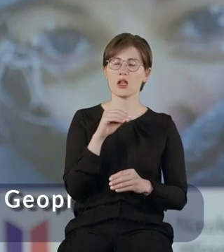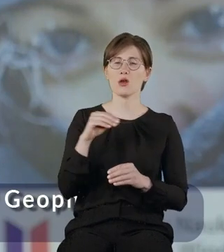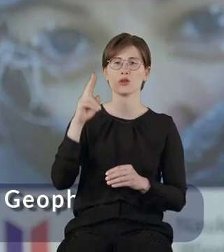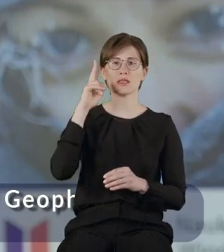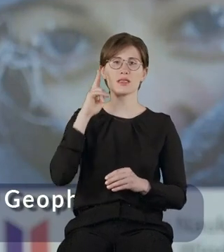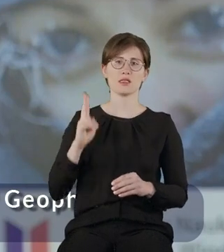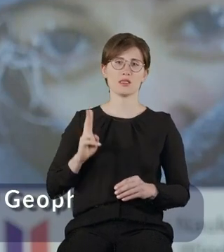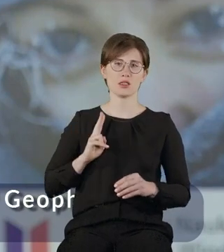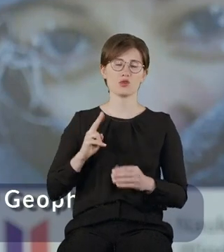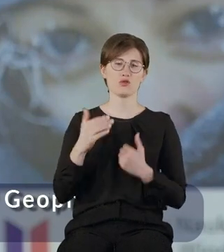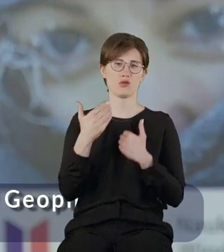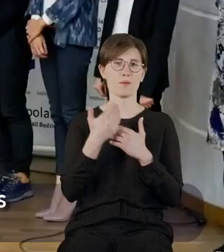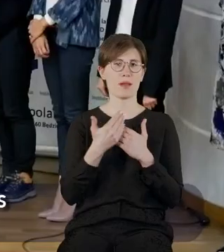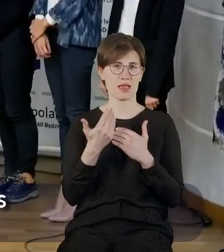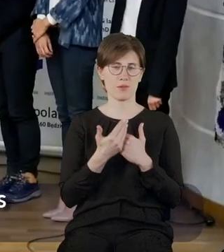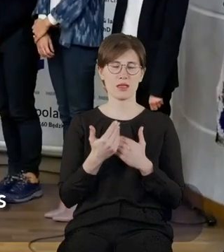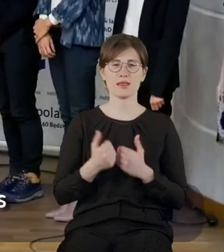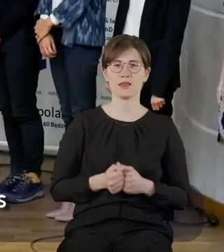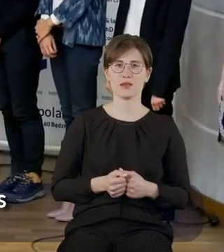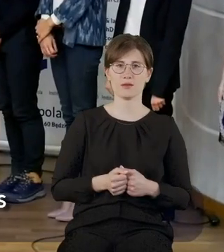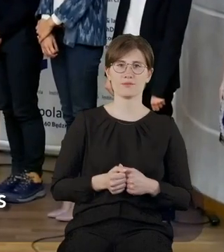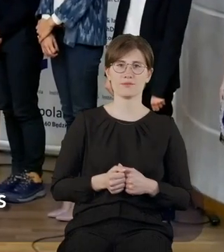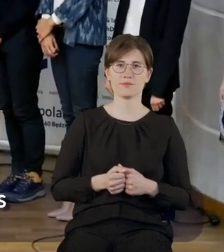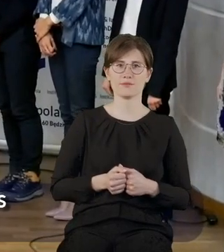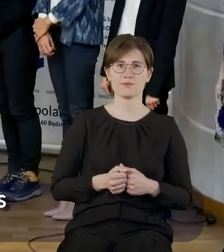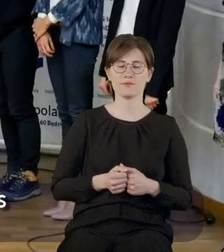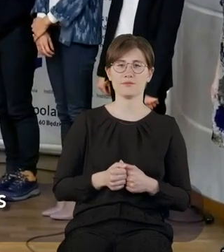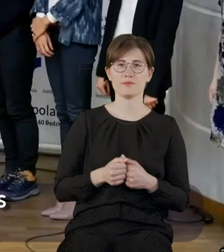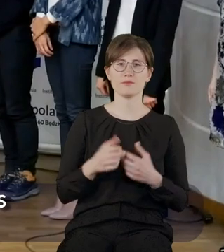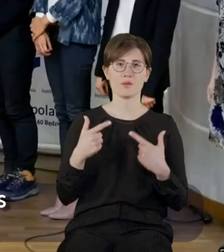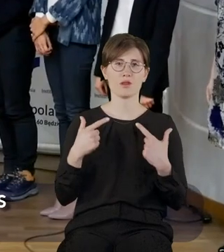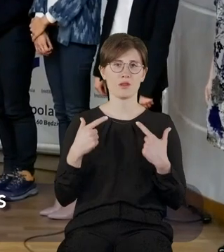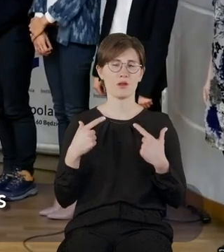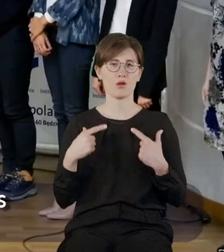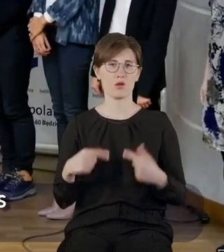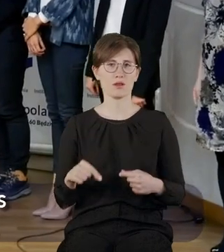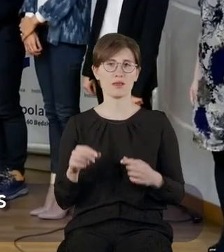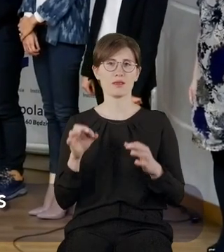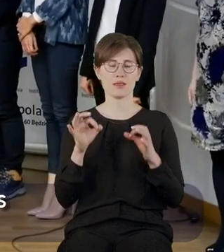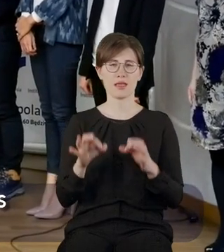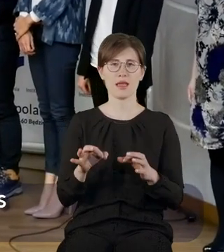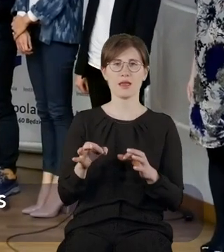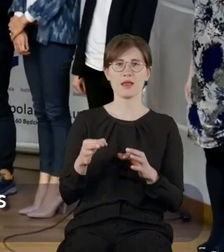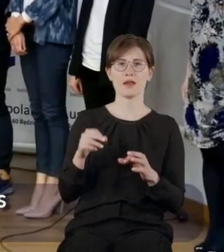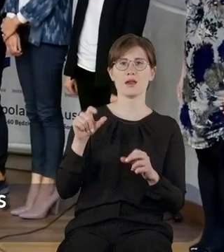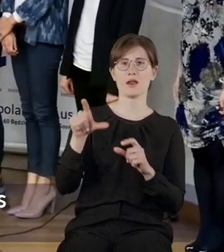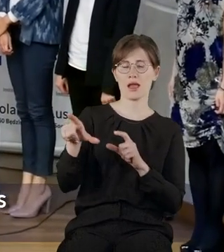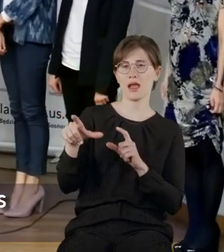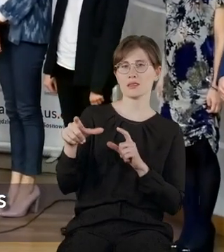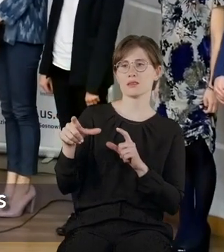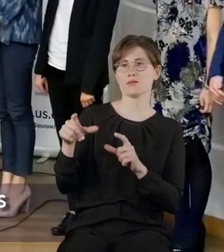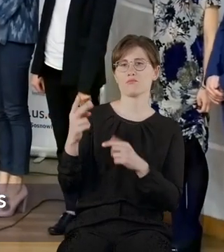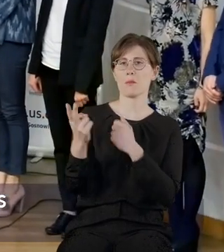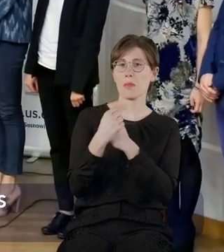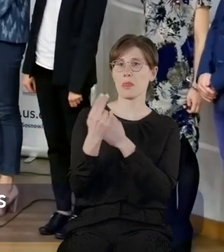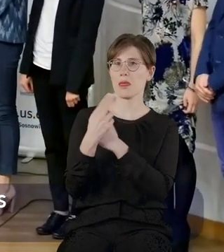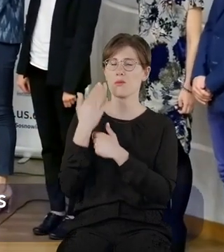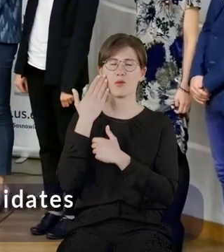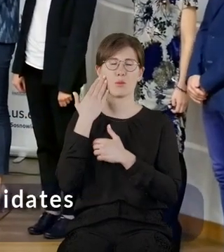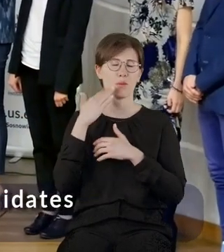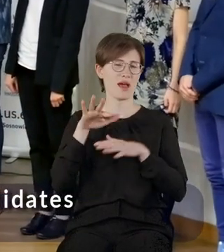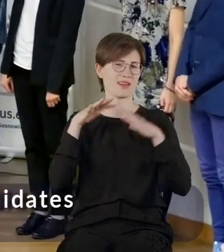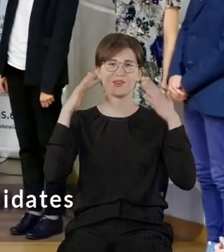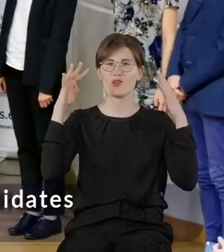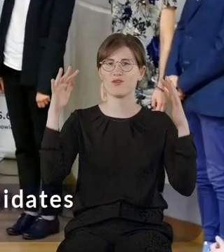Instytutu Matematycznego. W obecnym roku nabór na studia cieszył się bardzo dużym